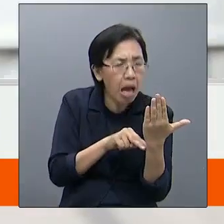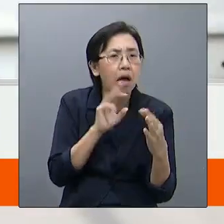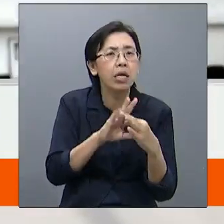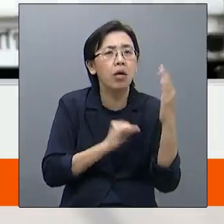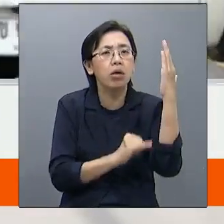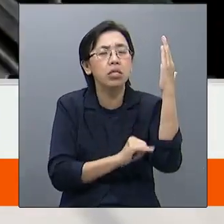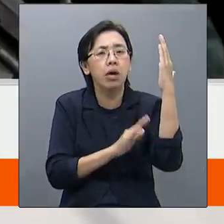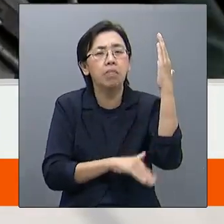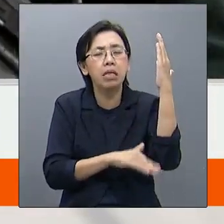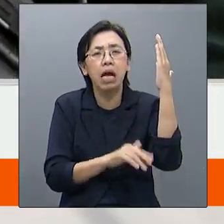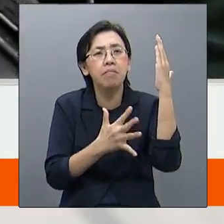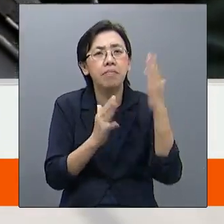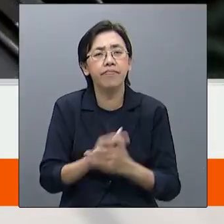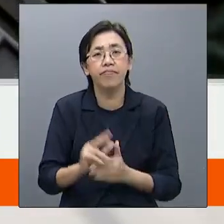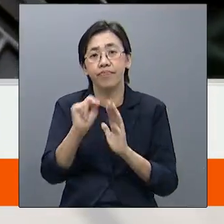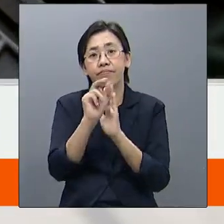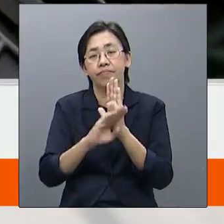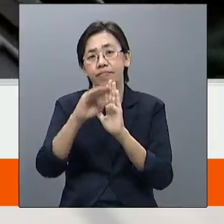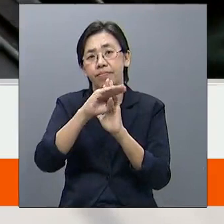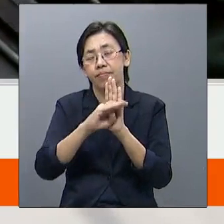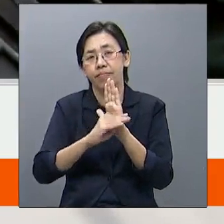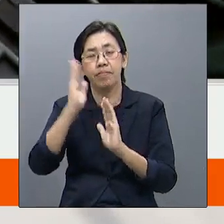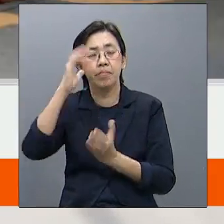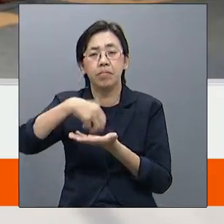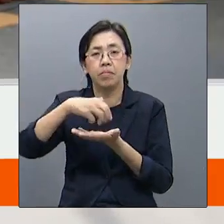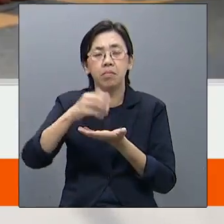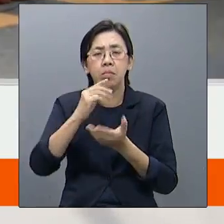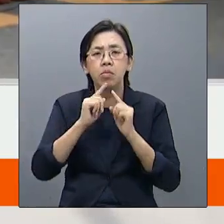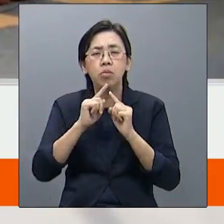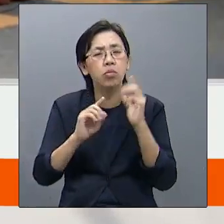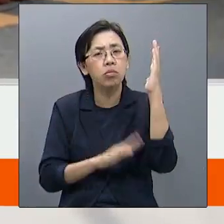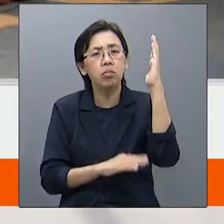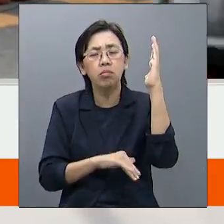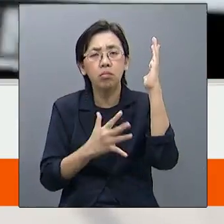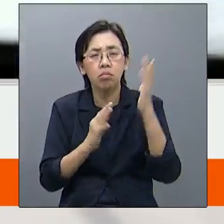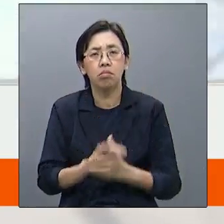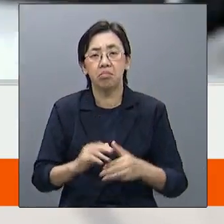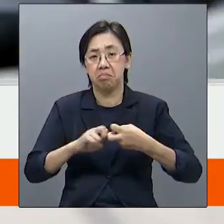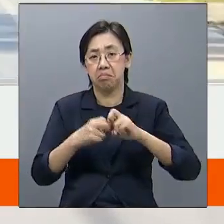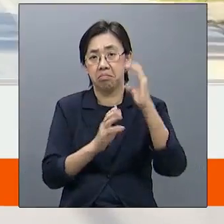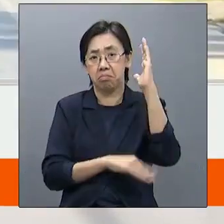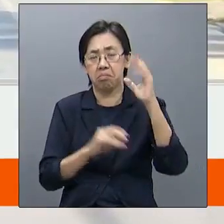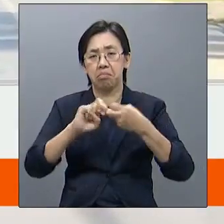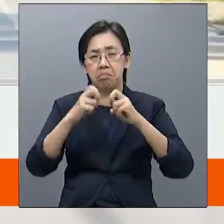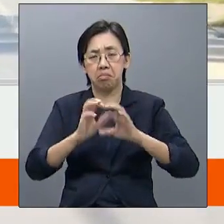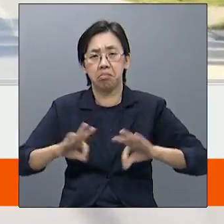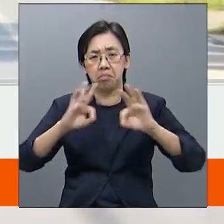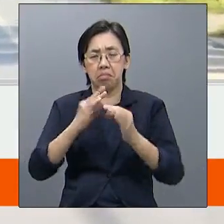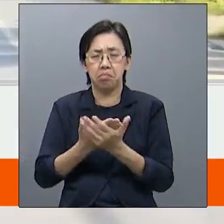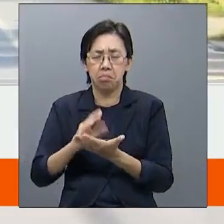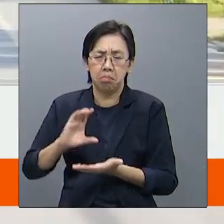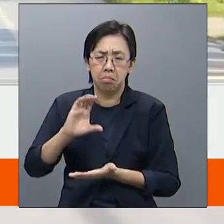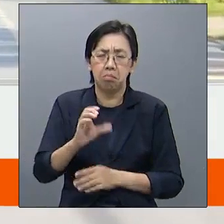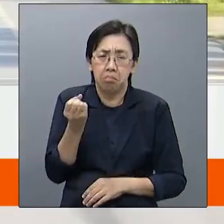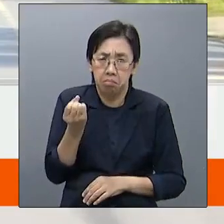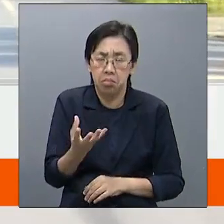พูดถึงเรื่องของถแลงทรับายเมื่อวันก็ไมมเรองภคใต้ตง็นเรื่องใหญ่และเราเสยงประมาณจำนมหา